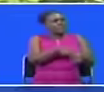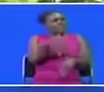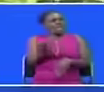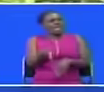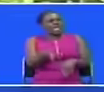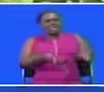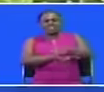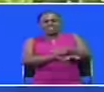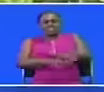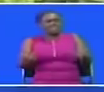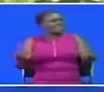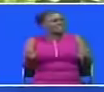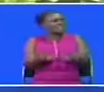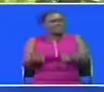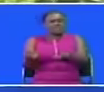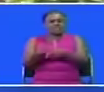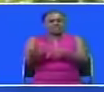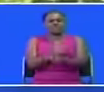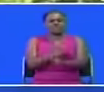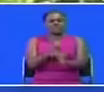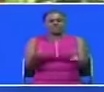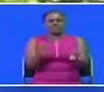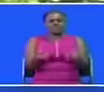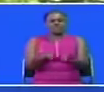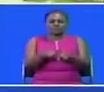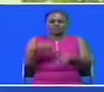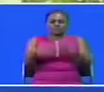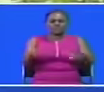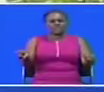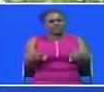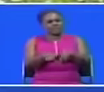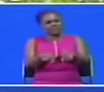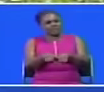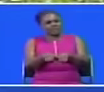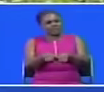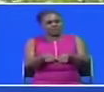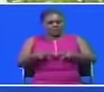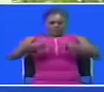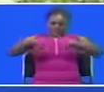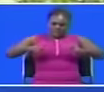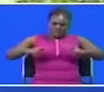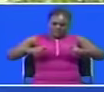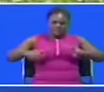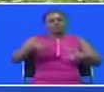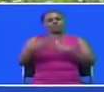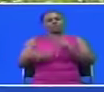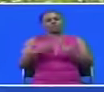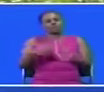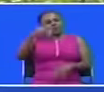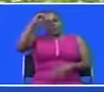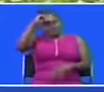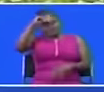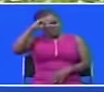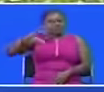Uwezi ni wale wale. Kwa hiyo wembe ni ule ule, sio? Kadri uchunguzi unafanyika, serikali